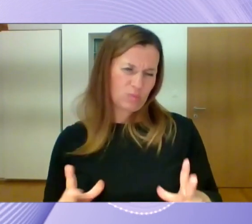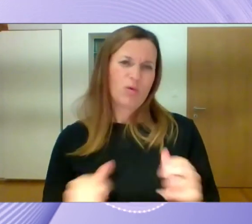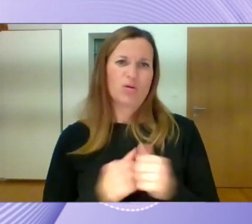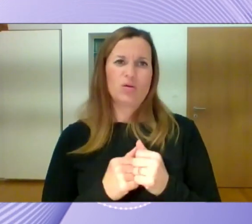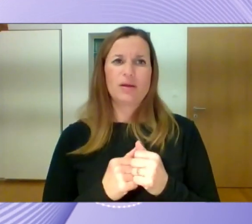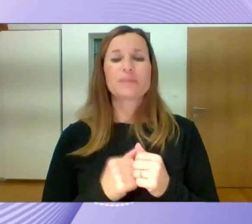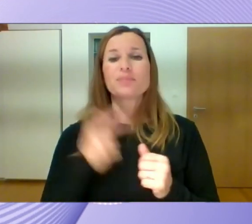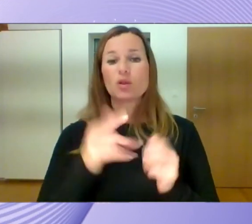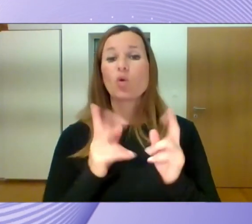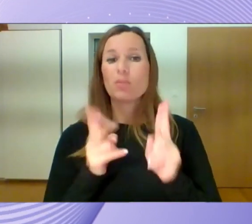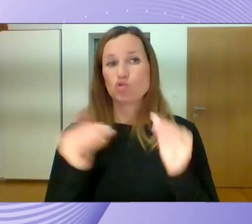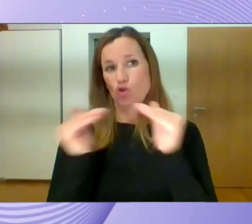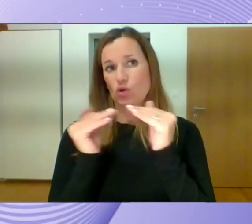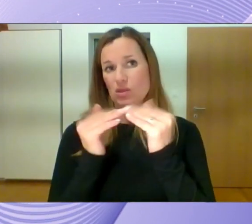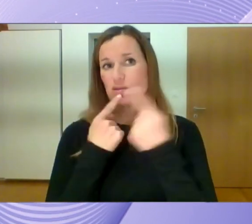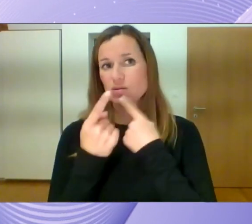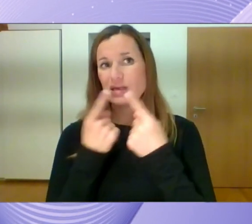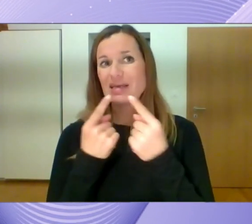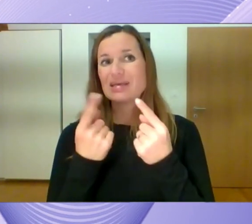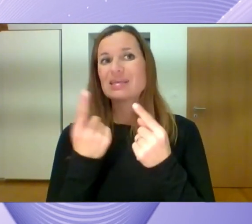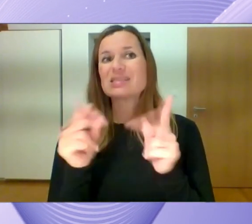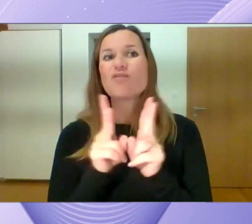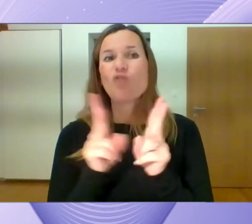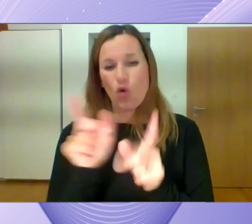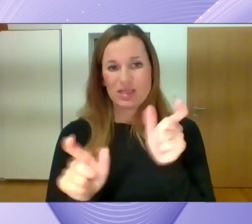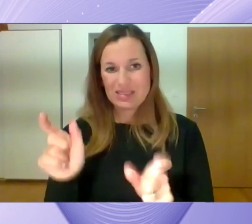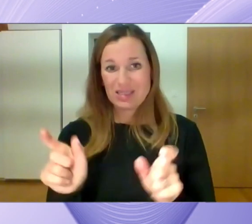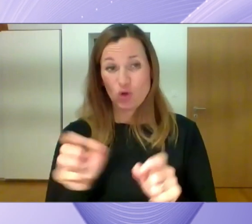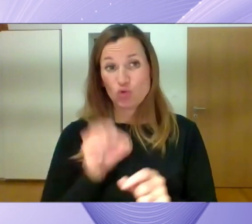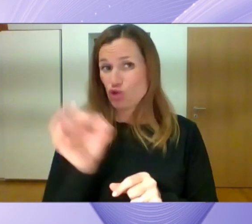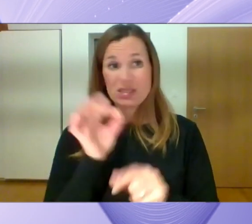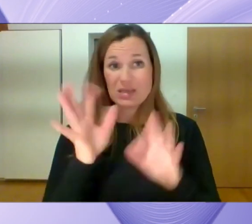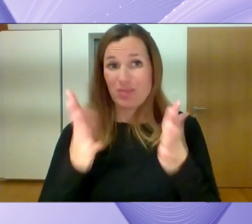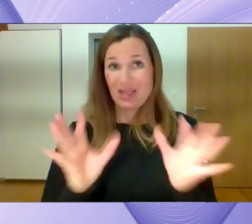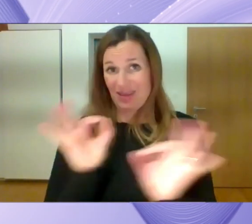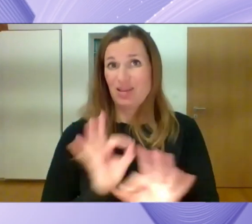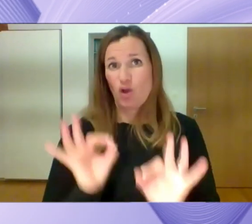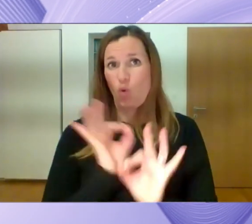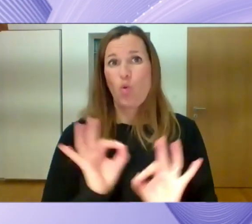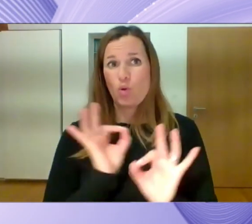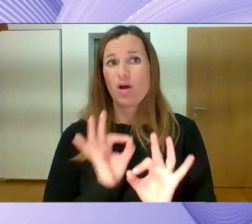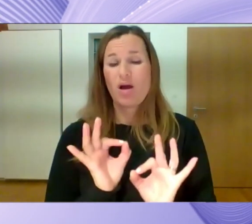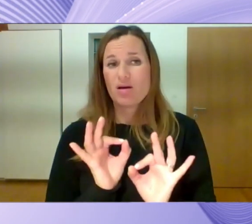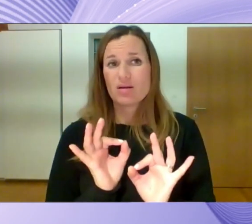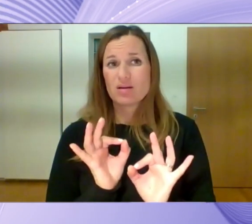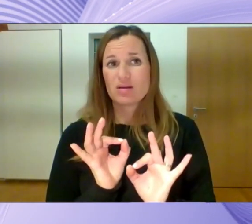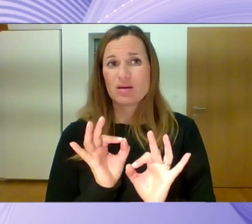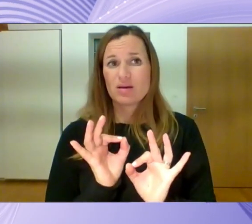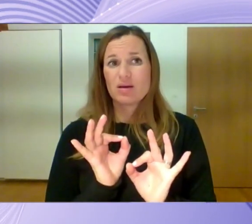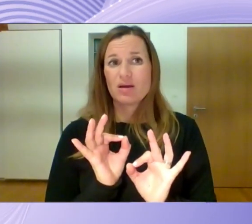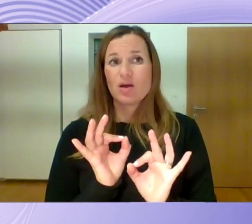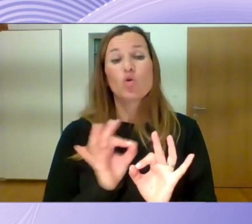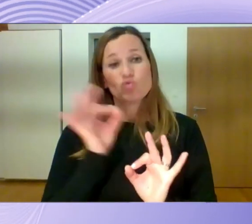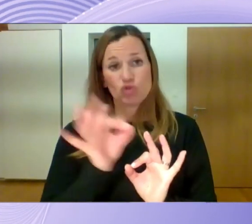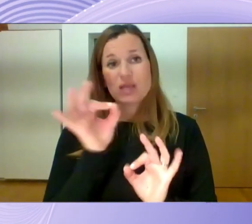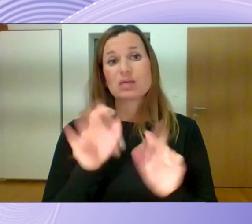možno zmeniti svojci, če so, včasih pa, če ni nikogar ali pa če je to boljša rešitev, je tudi